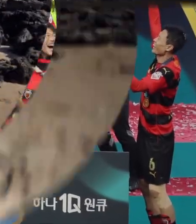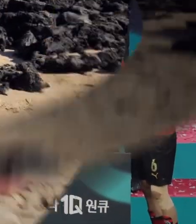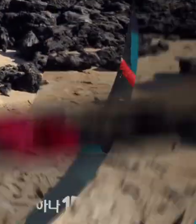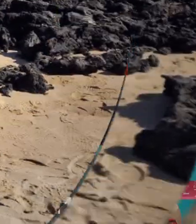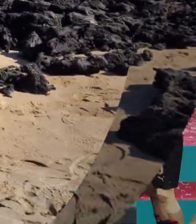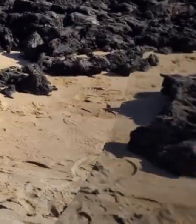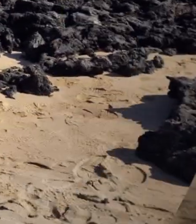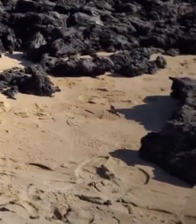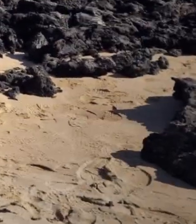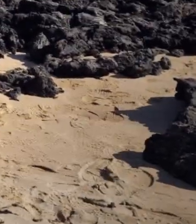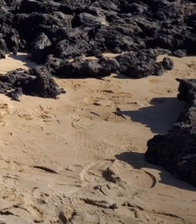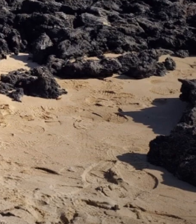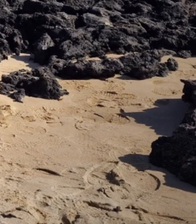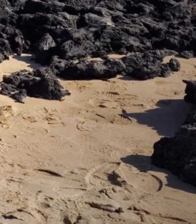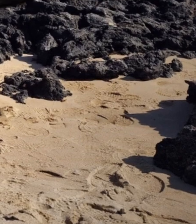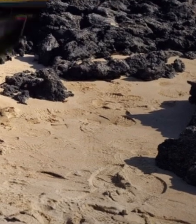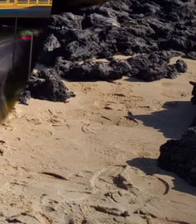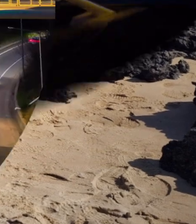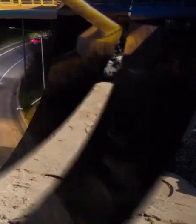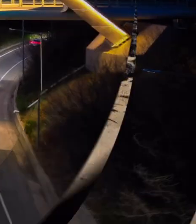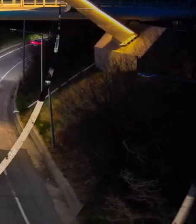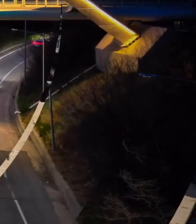고맙습니다 n